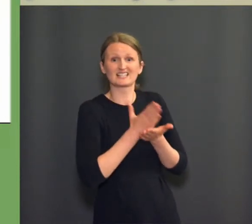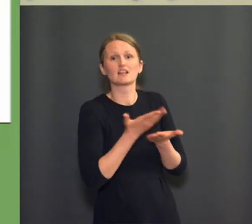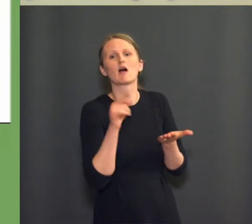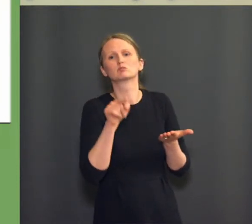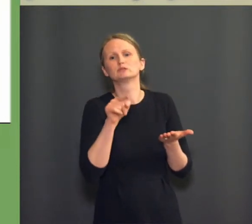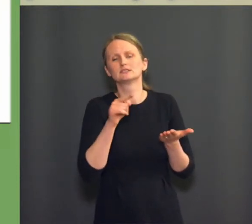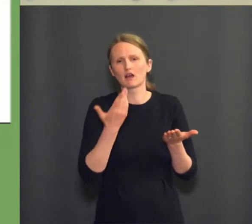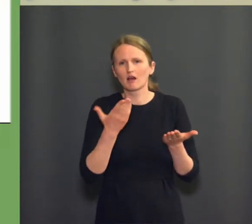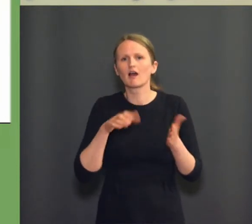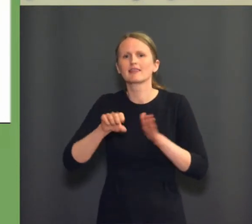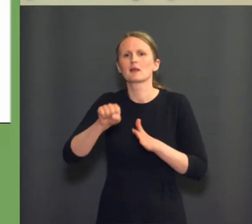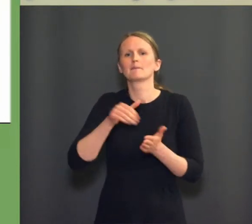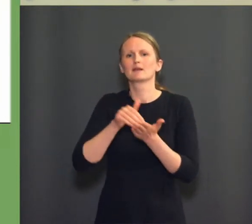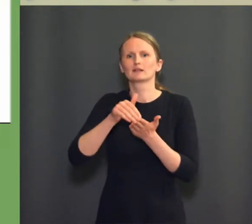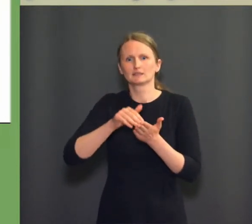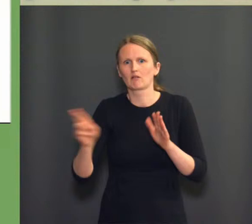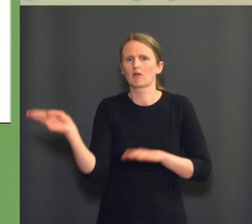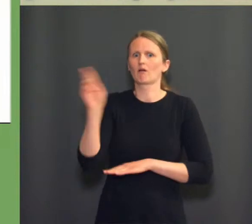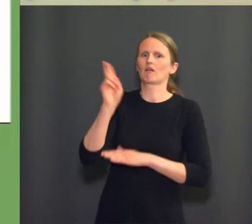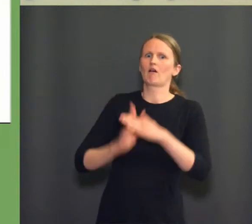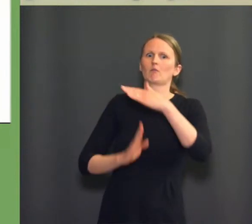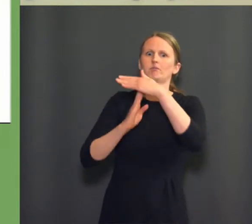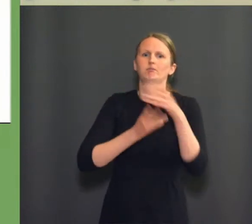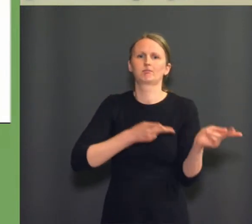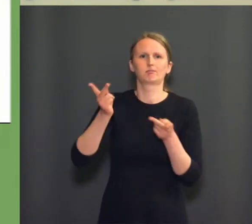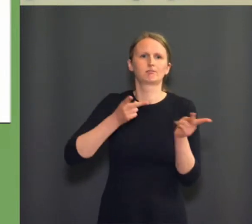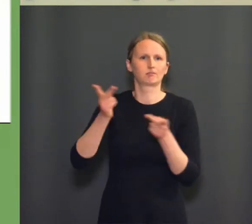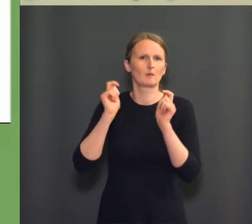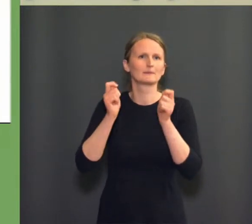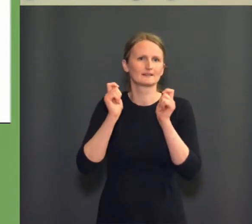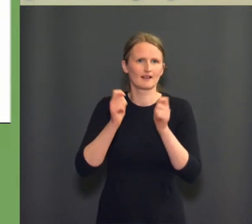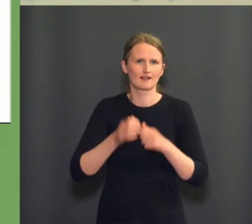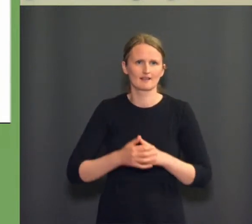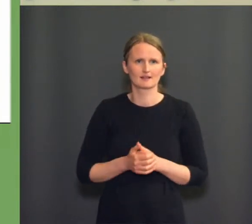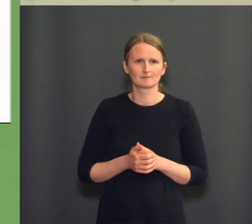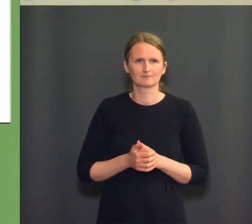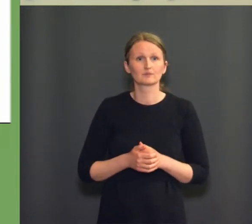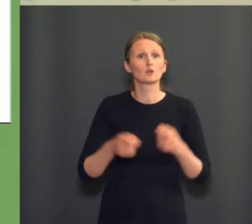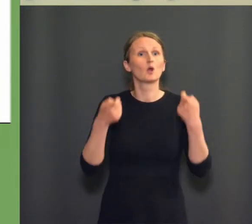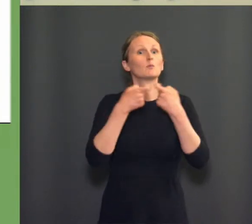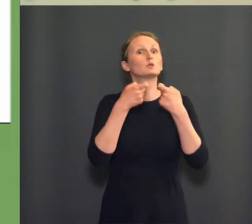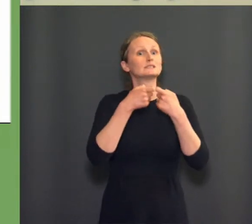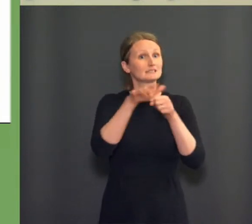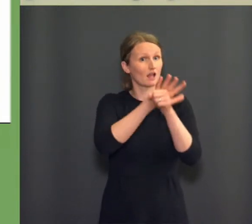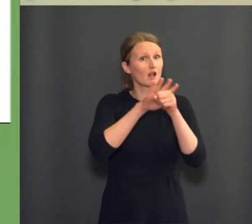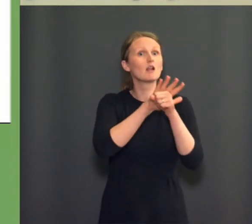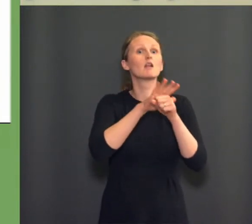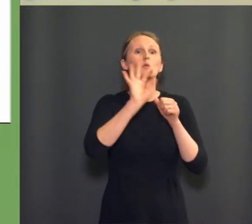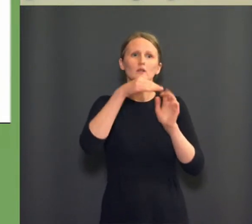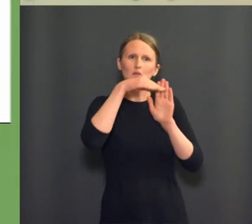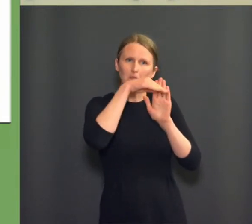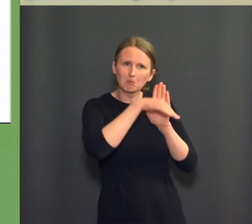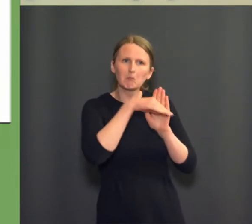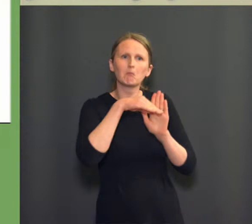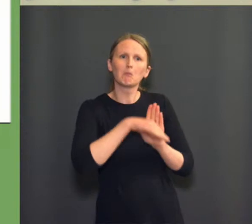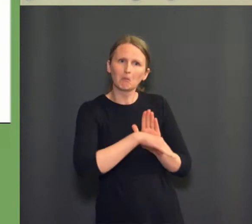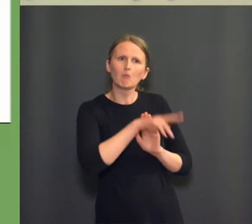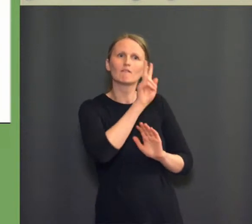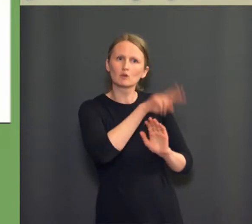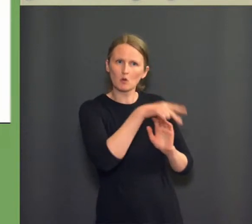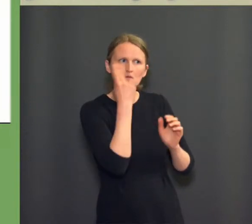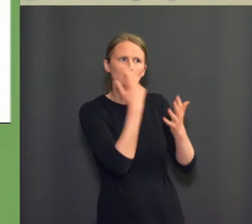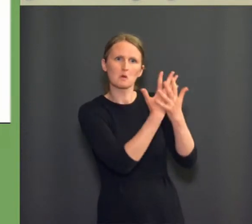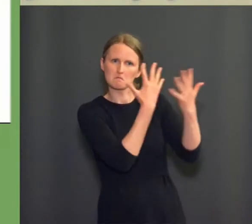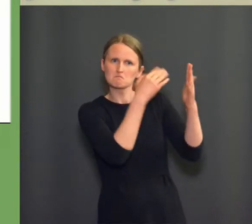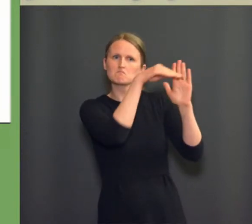diminuent actuellement essentiellement en Flandre et à Bruxelles, avec moins 10 et moins 13%. On a encore actuellement une